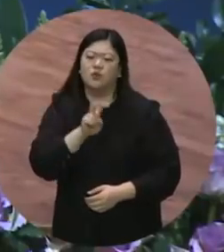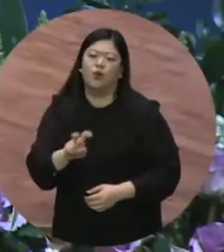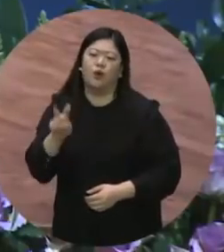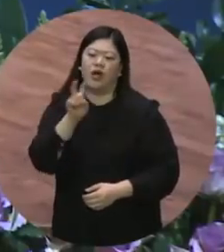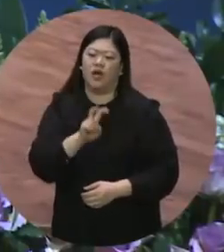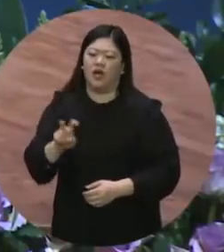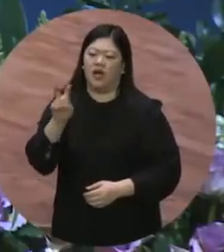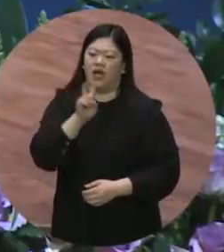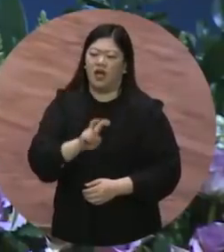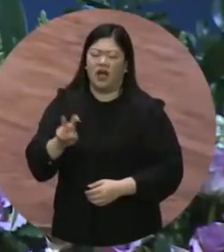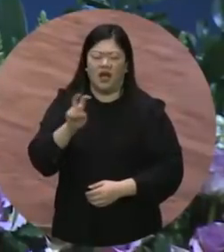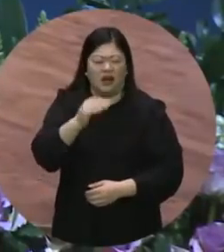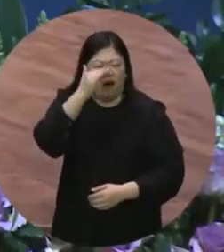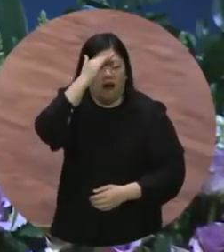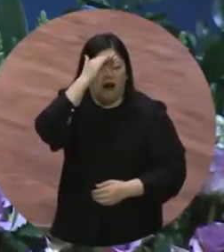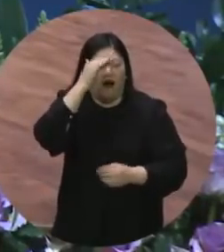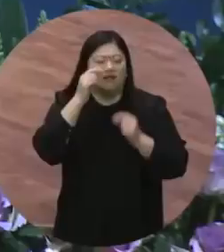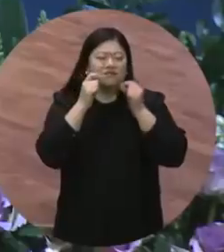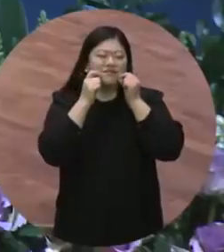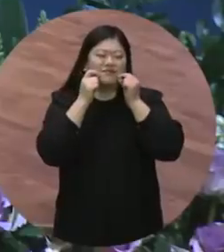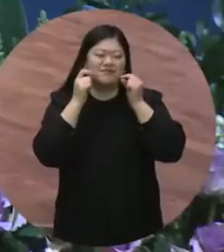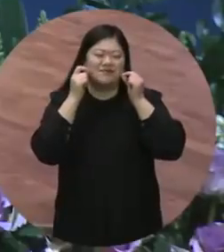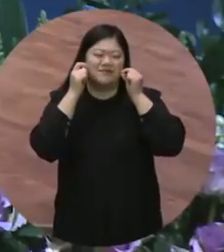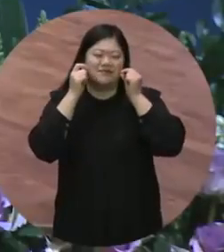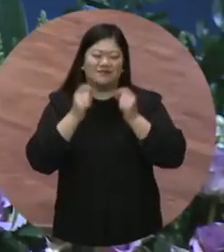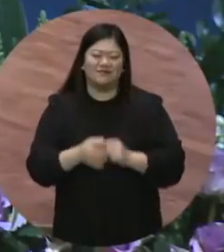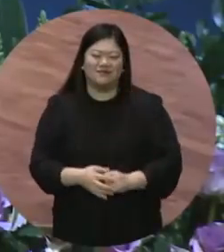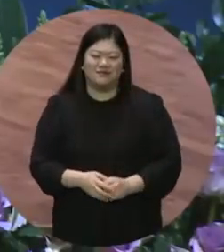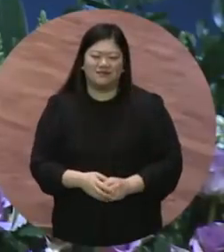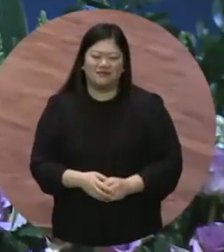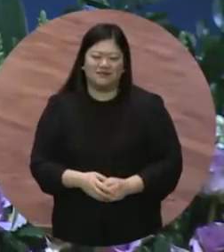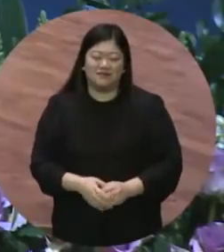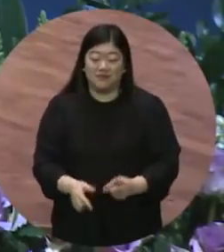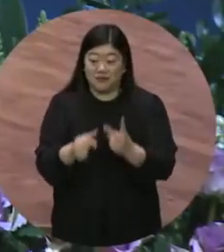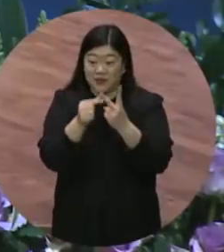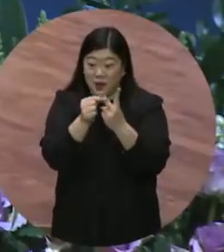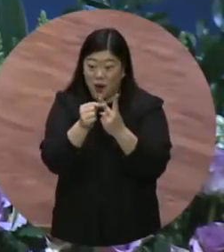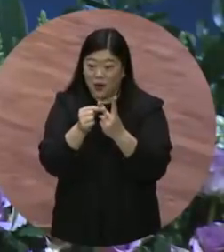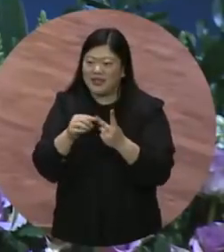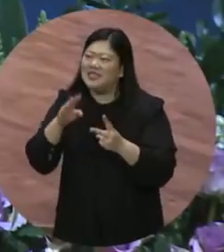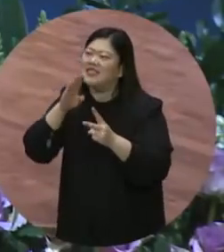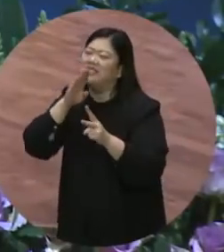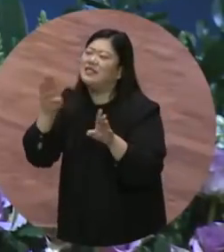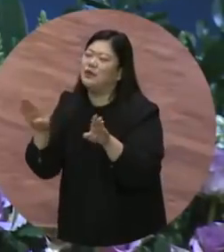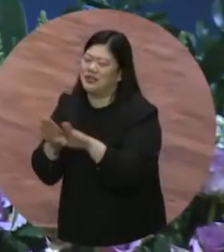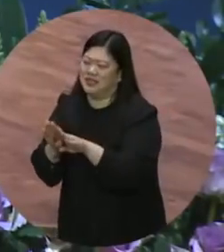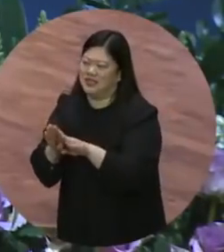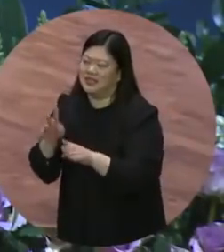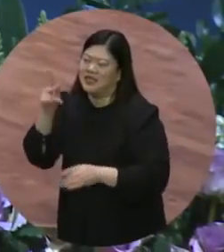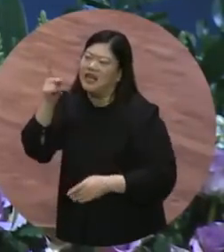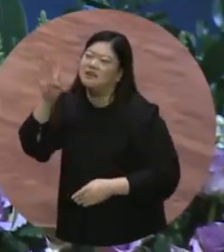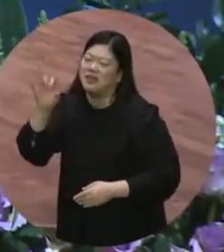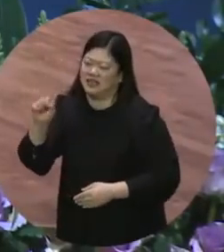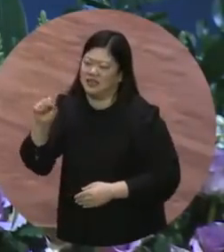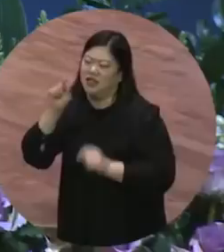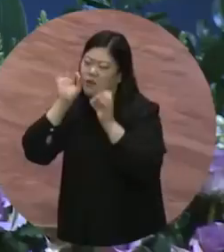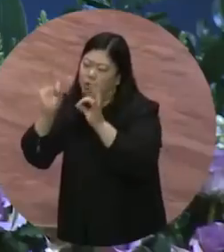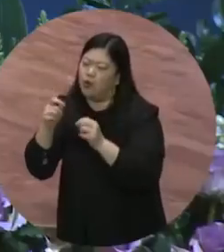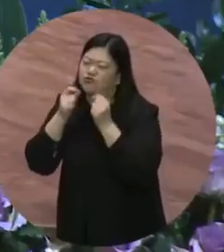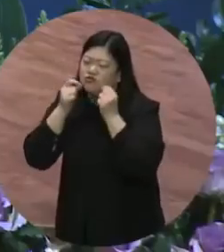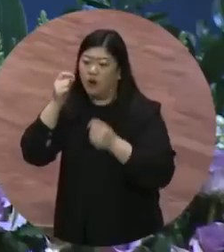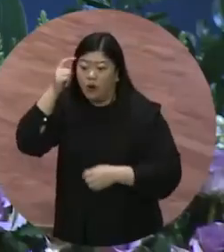번째 웃는 시간이 언제입니까? 했더니 주일 낮 12시에 전국 노래자랑 할 때 한 번 또 웃는대요. 그러니까 두